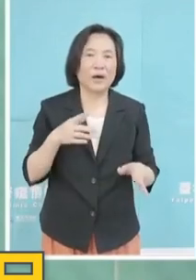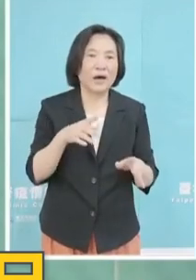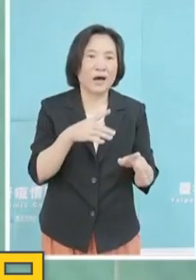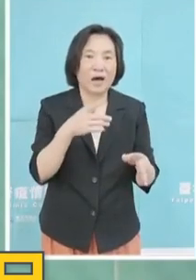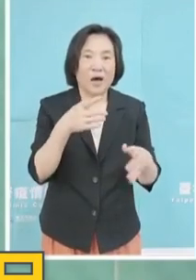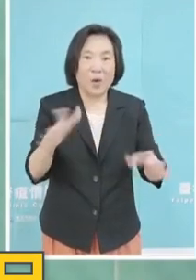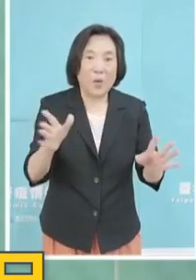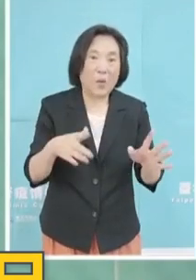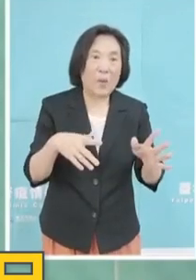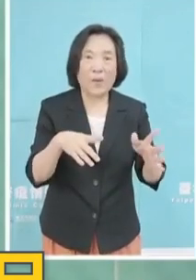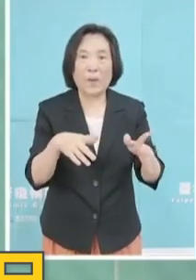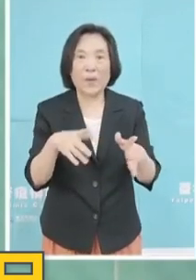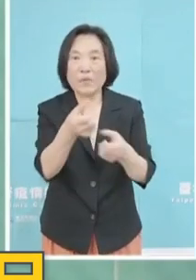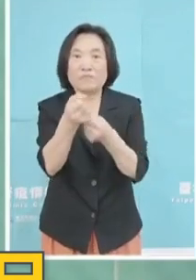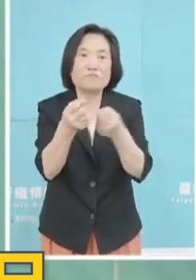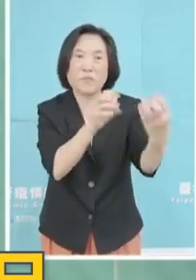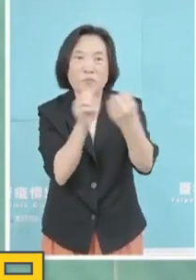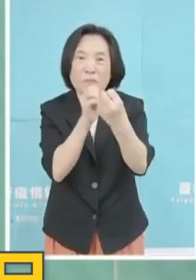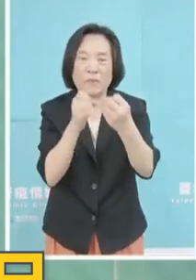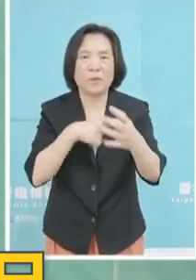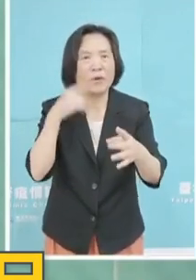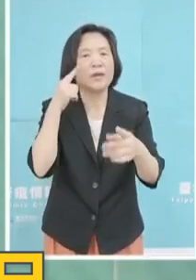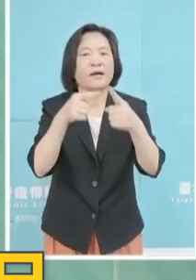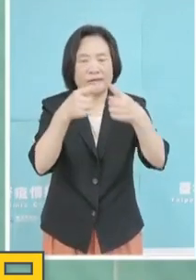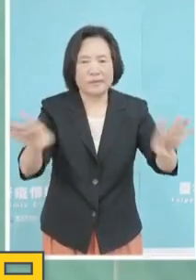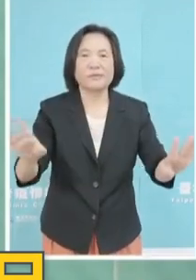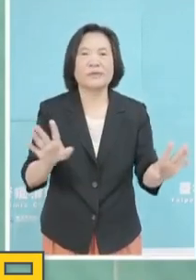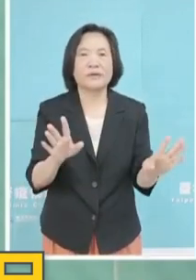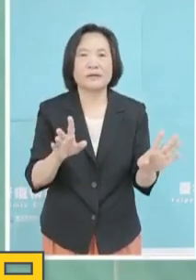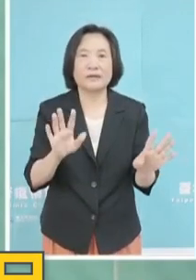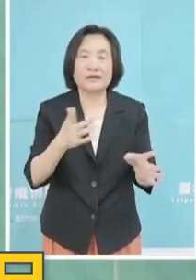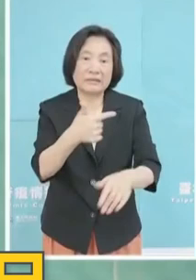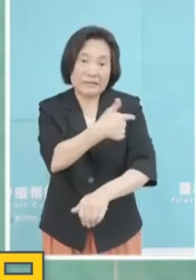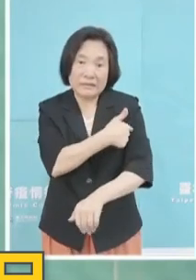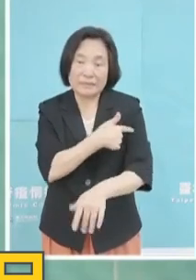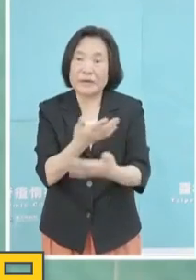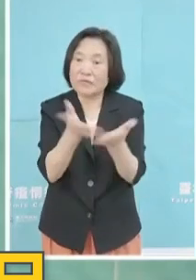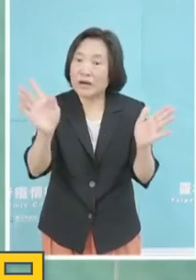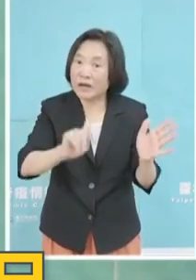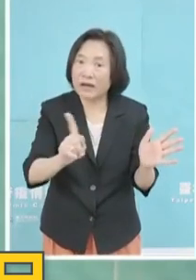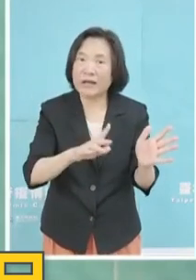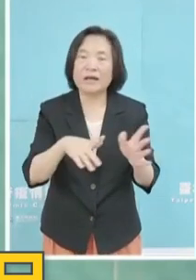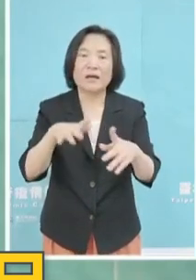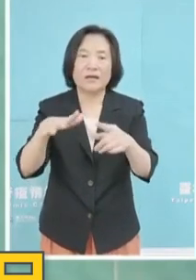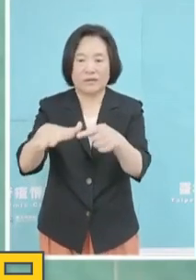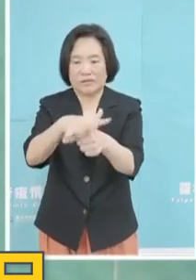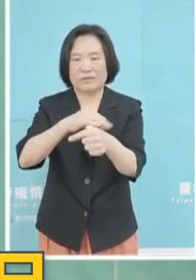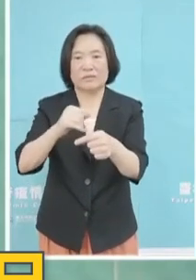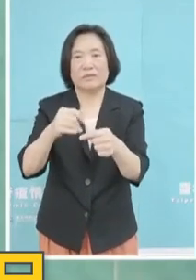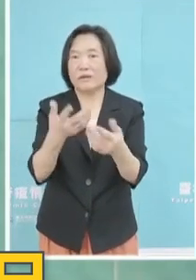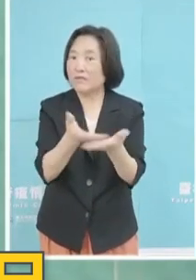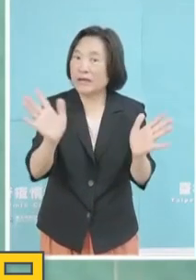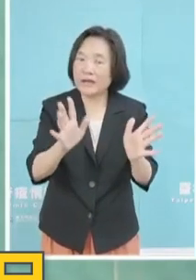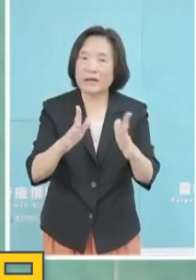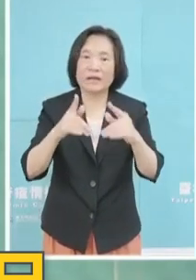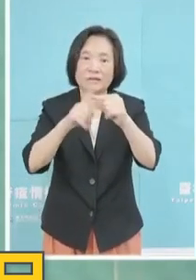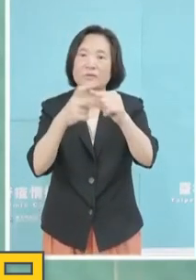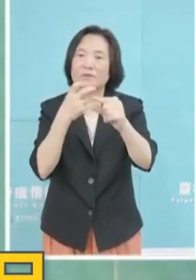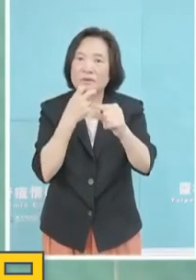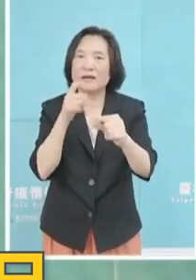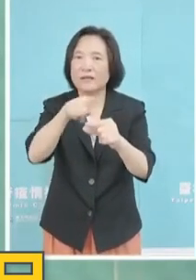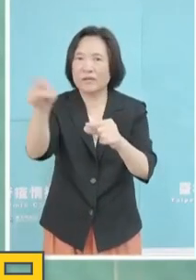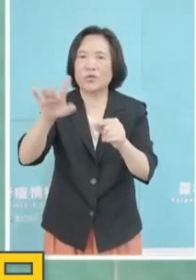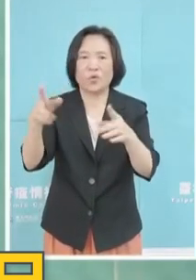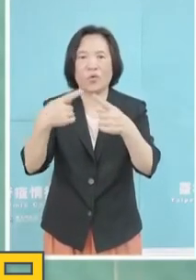这是啊，疫苗要怎么花哦？这个就看，我相信中央还是很多这种防疫的专家嘛，